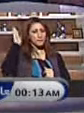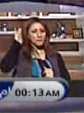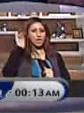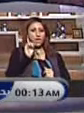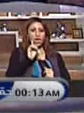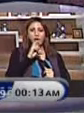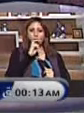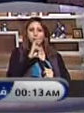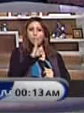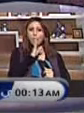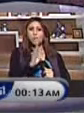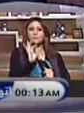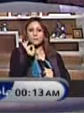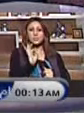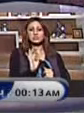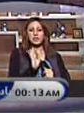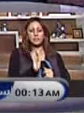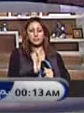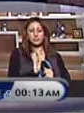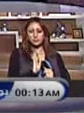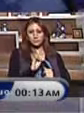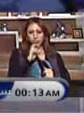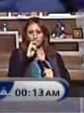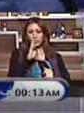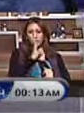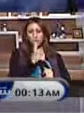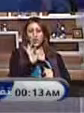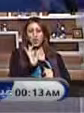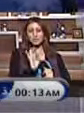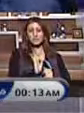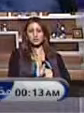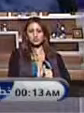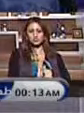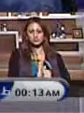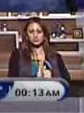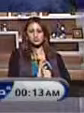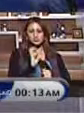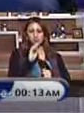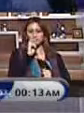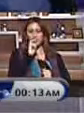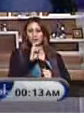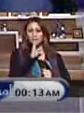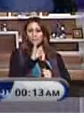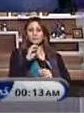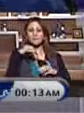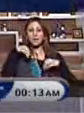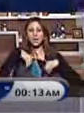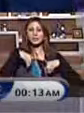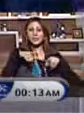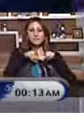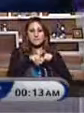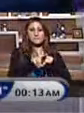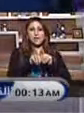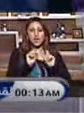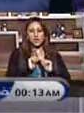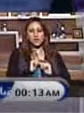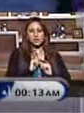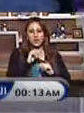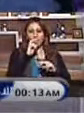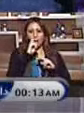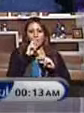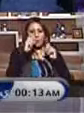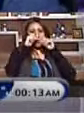ما ما اهلك فرعون الا اتباعه هذا او كلمه صادقه فيها ادب ايضا فيها سمو وراقي